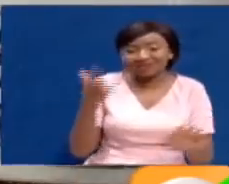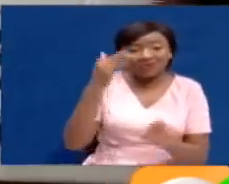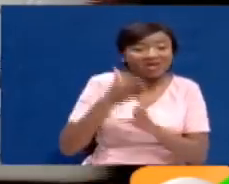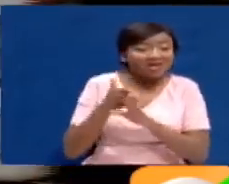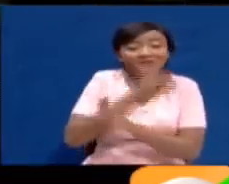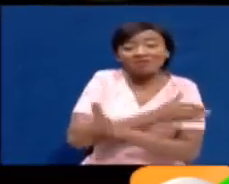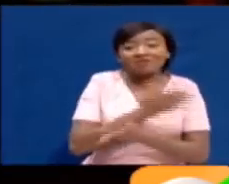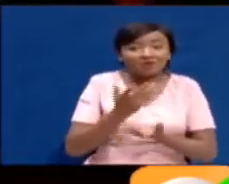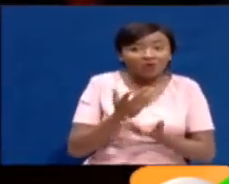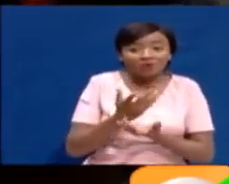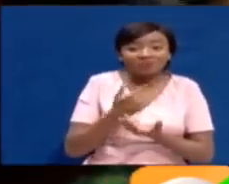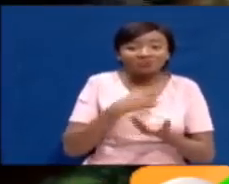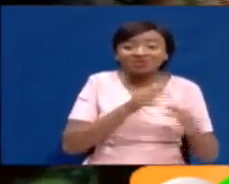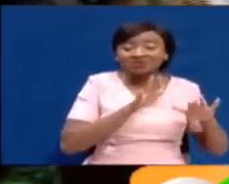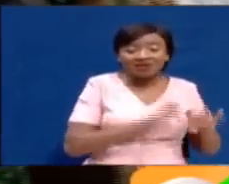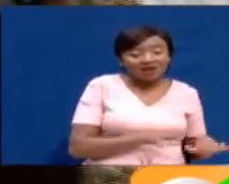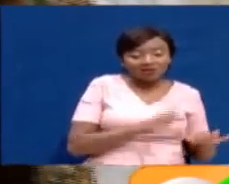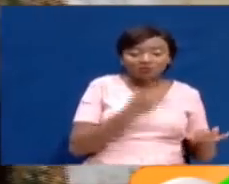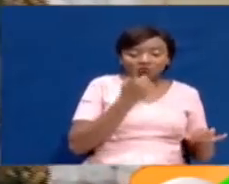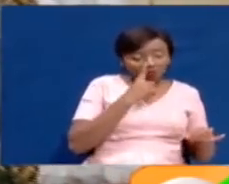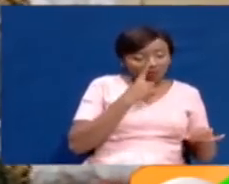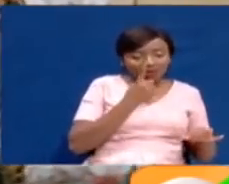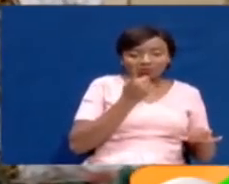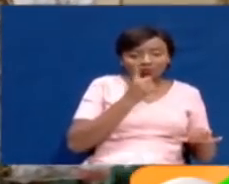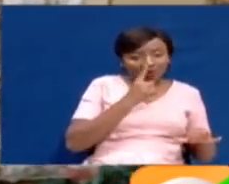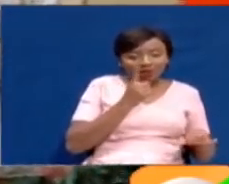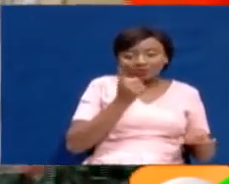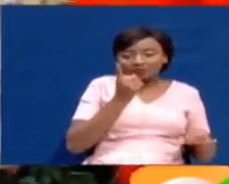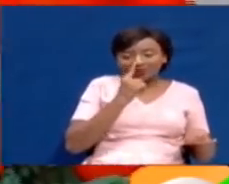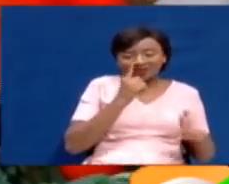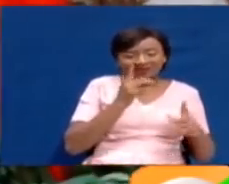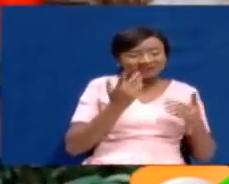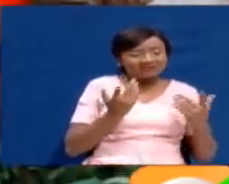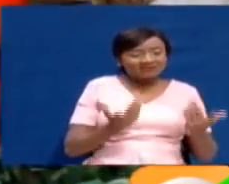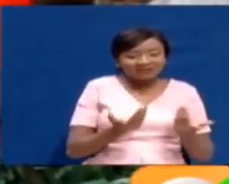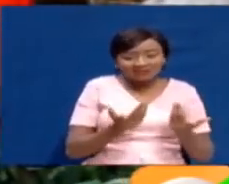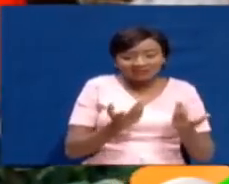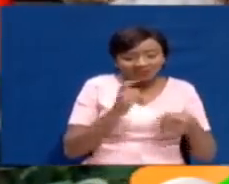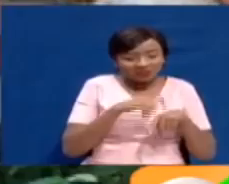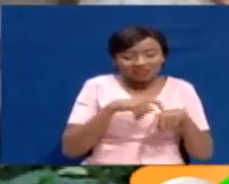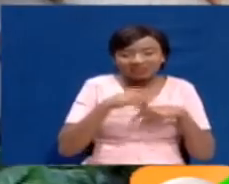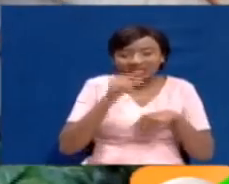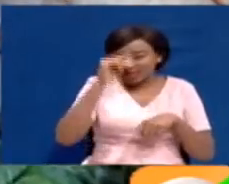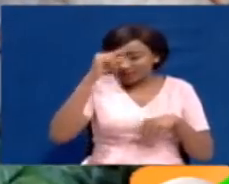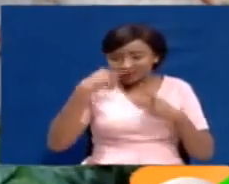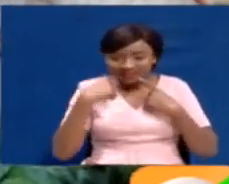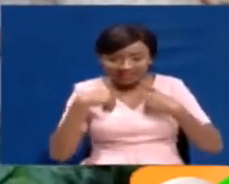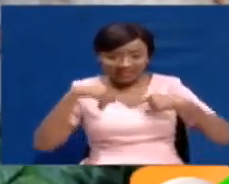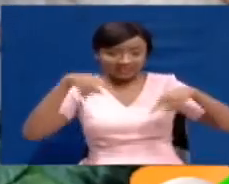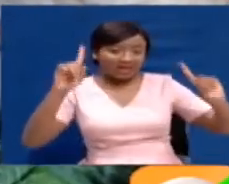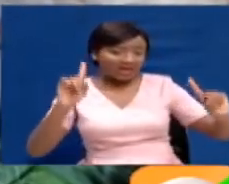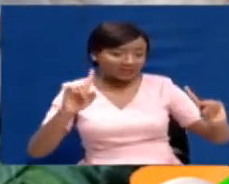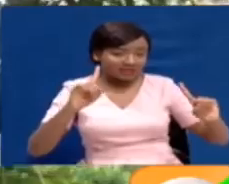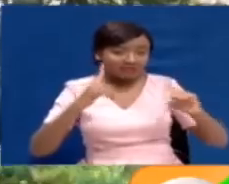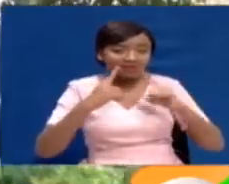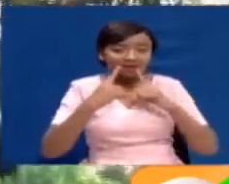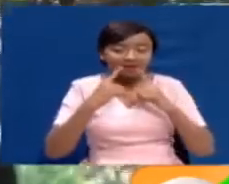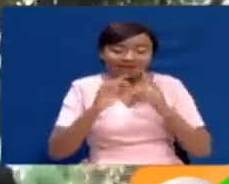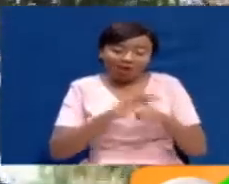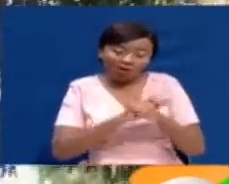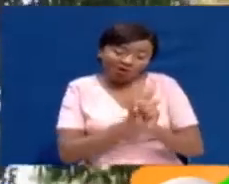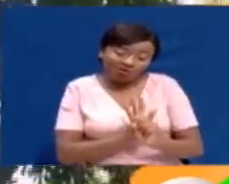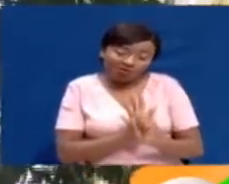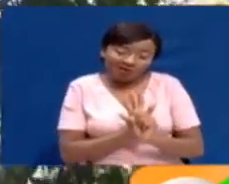Sasa nilikuwa kwa nyumba wakati tulipo tangaziwa na serikali mambo ya